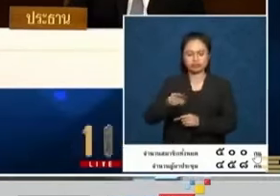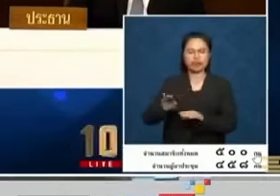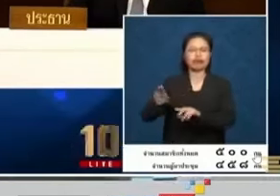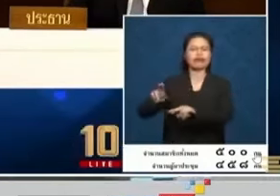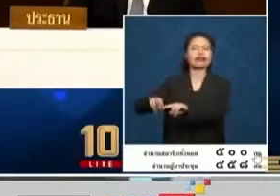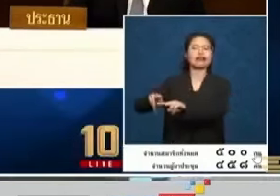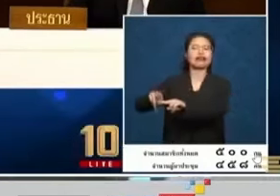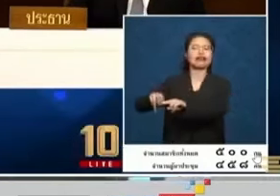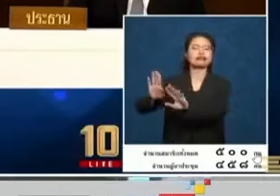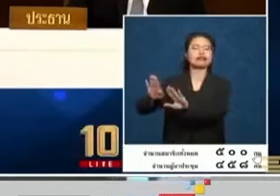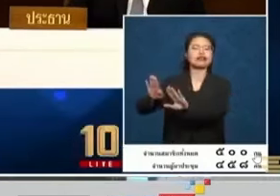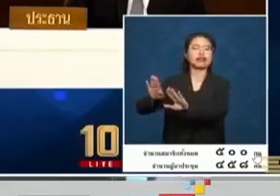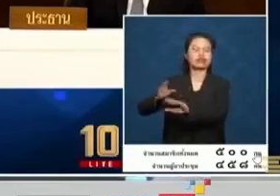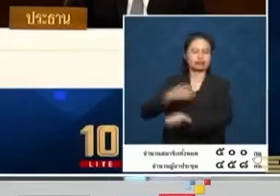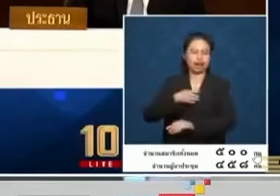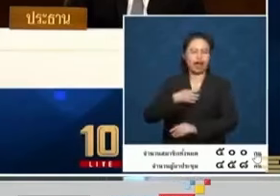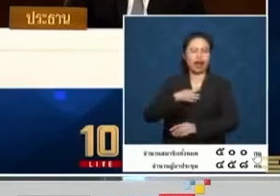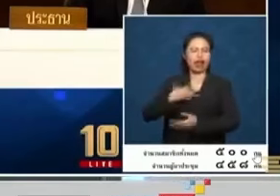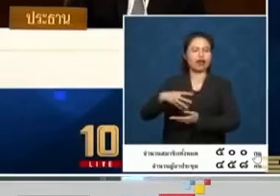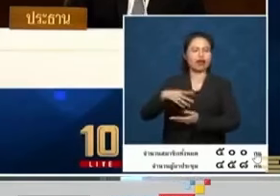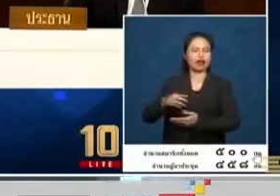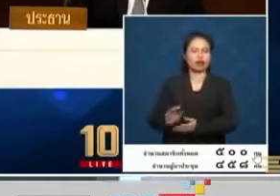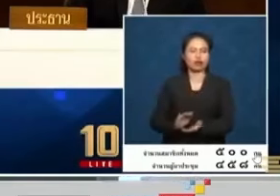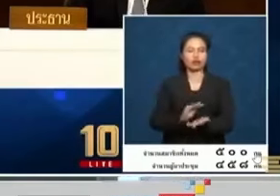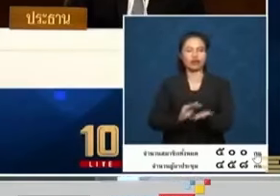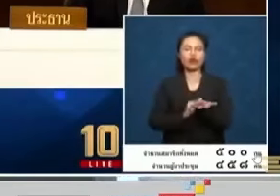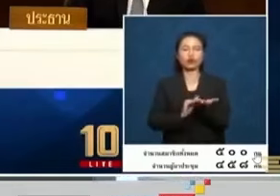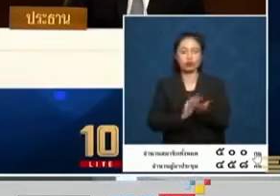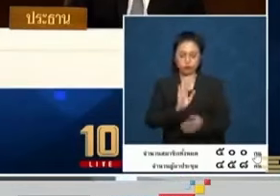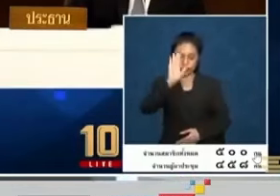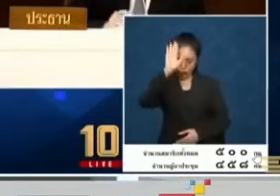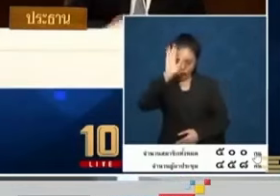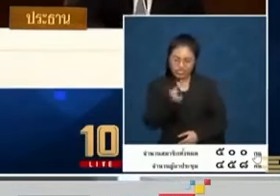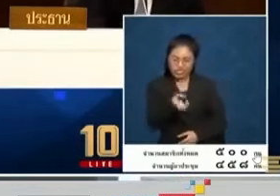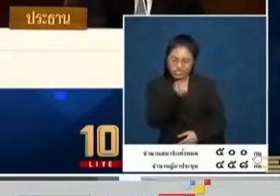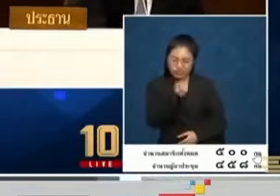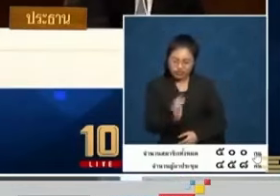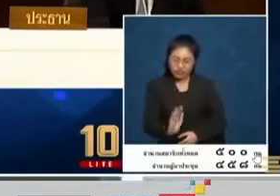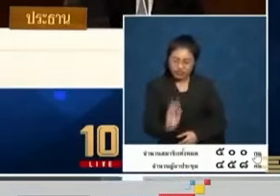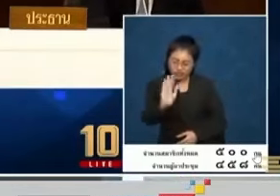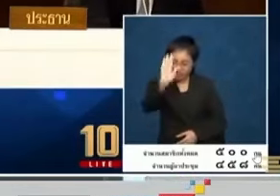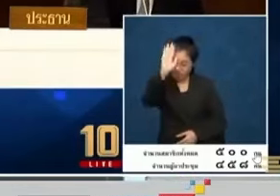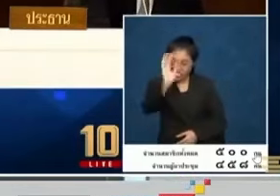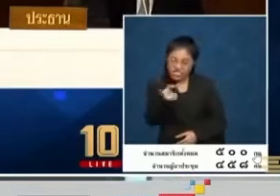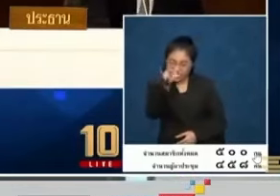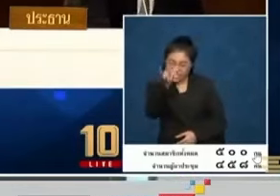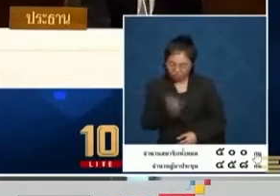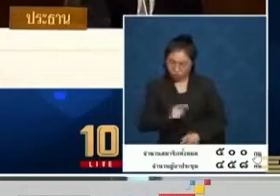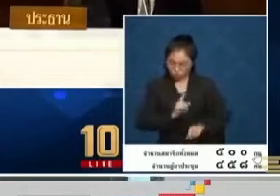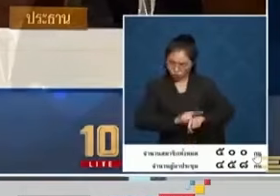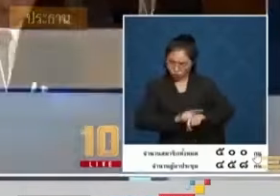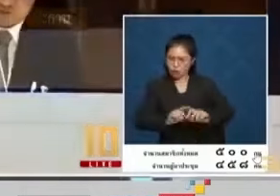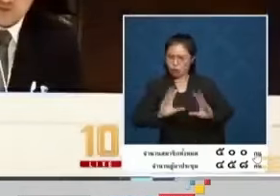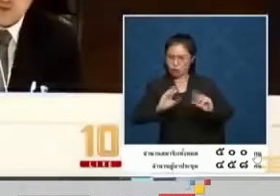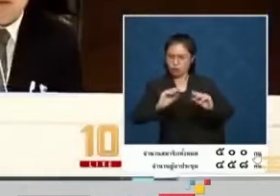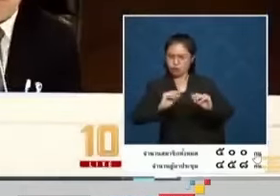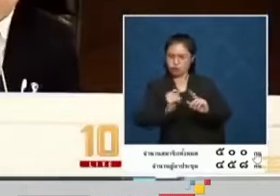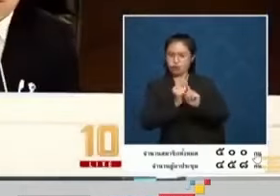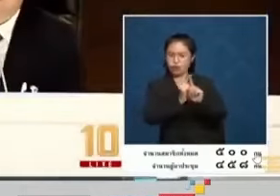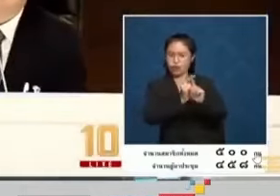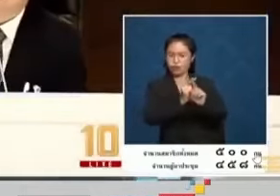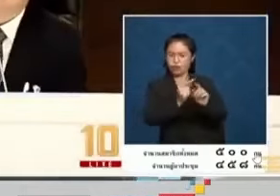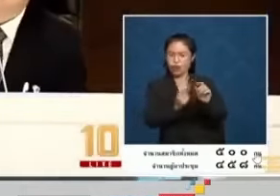านิตอภิปรายอยู่นะมีสสก้าวไกลพยายามลุกขึ้นประท้วงครูมานิตก็เลยบอกว่าอย่าประท้วงเลยแล้วก็มีวาทะเด็ดขึ้นมาบอกว่านั่งล